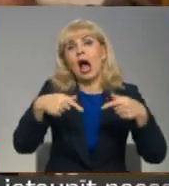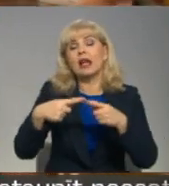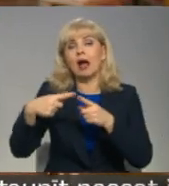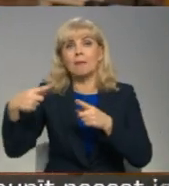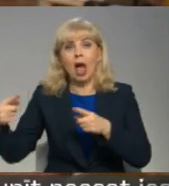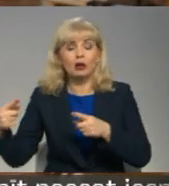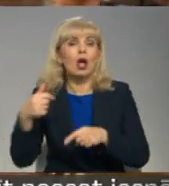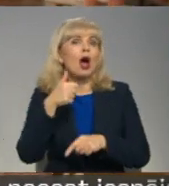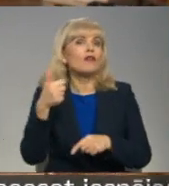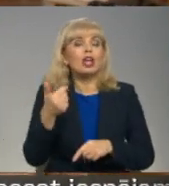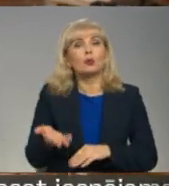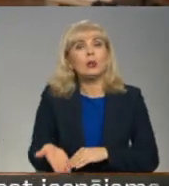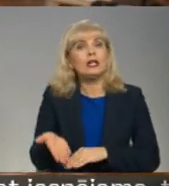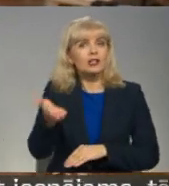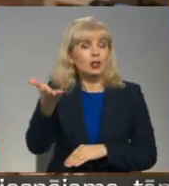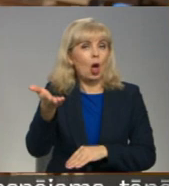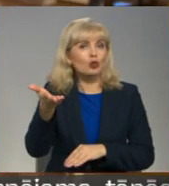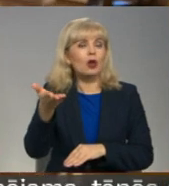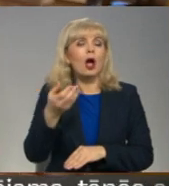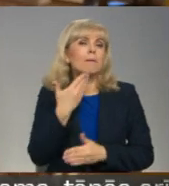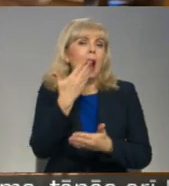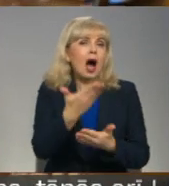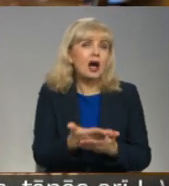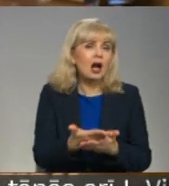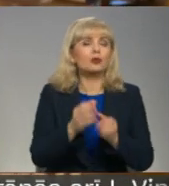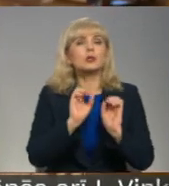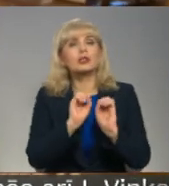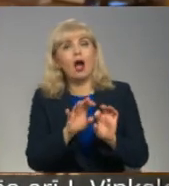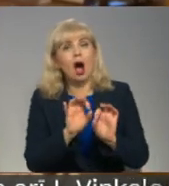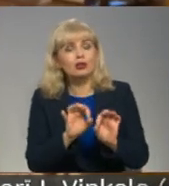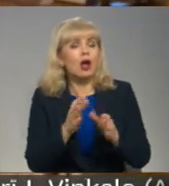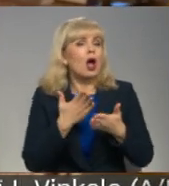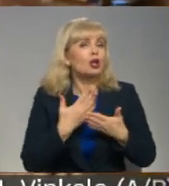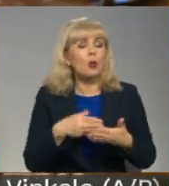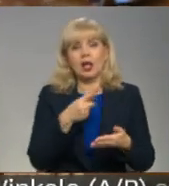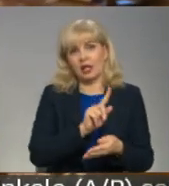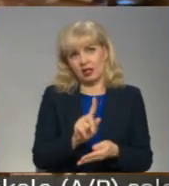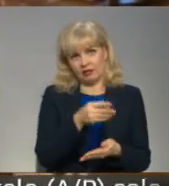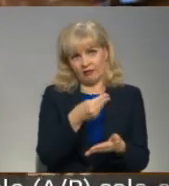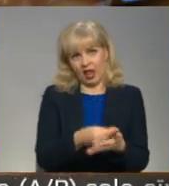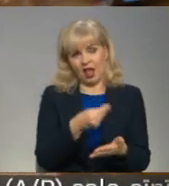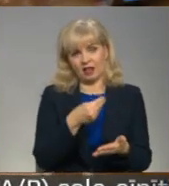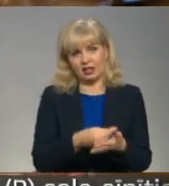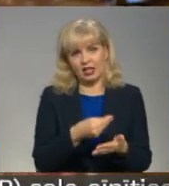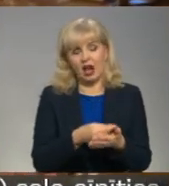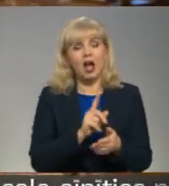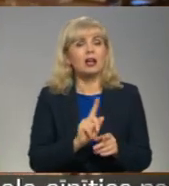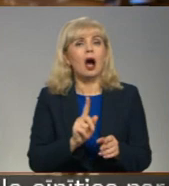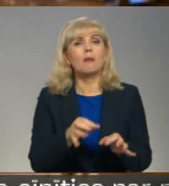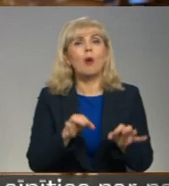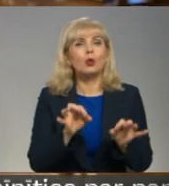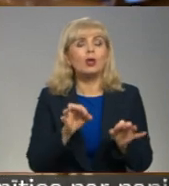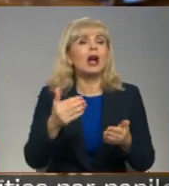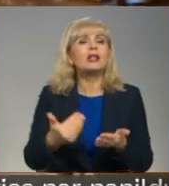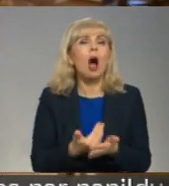ko viņi ir izcēluši un kuru viņi izgaismo un kuru stāstu viņi stāstu, es domāju, tas ir ļoti, ļoti vērtīgi. Un tas ir būtībā tā ir